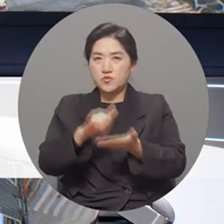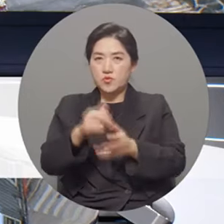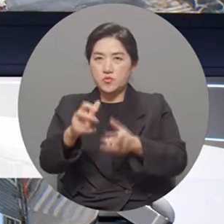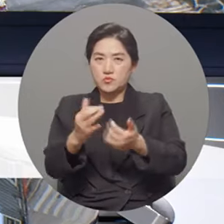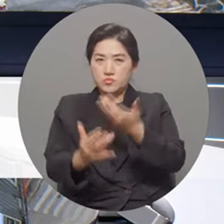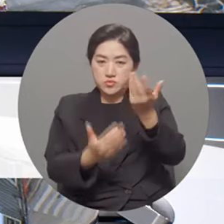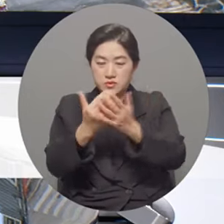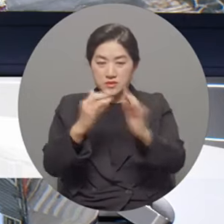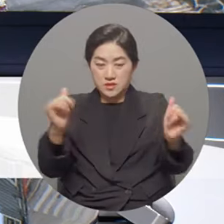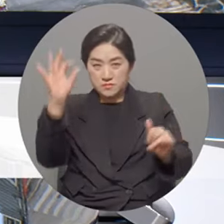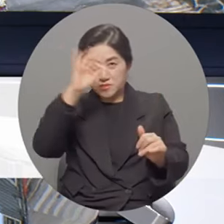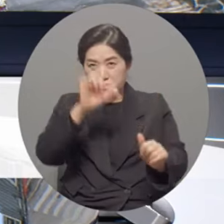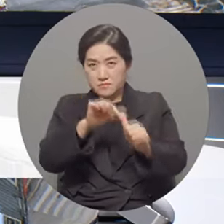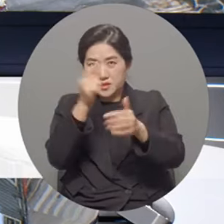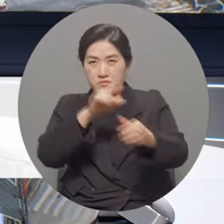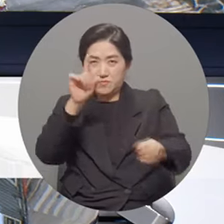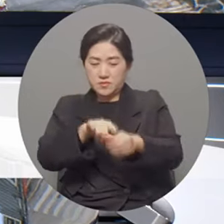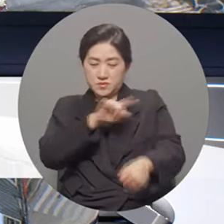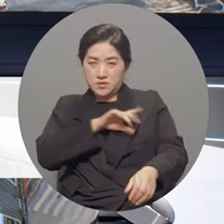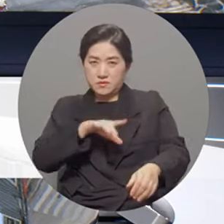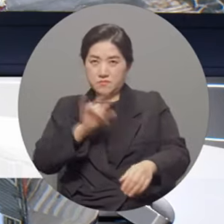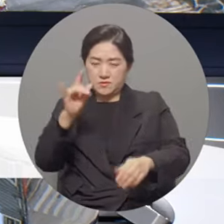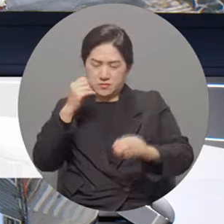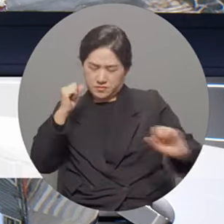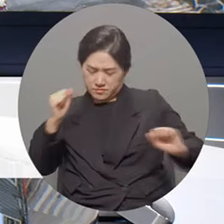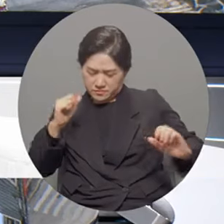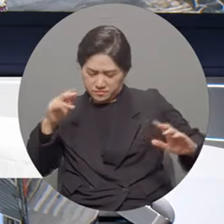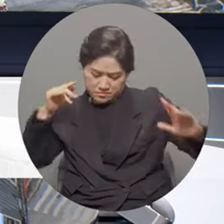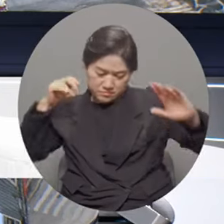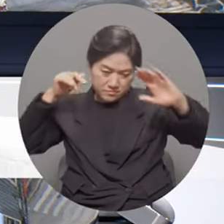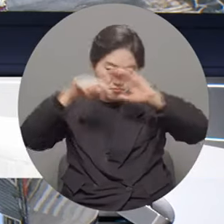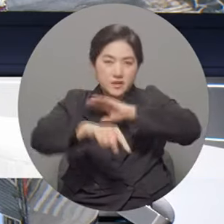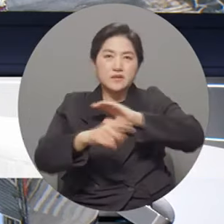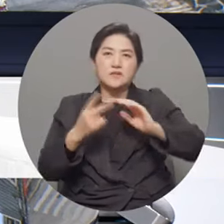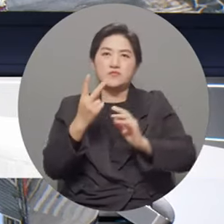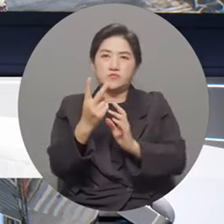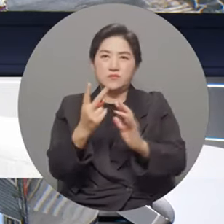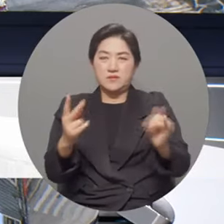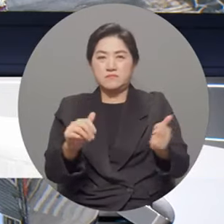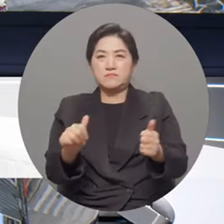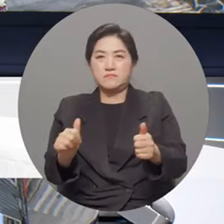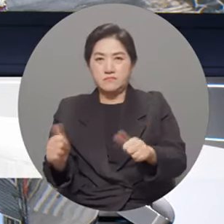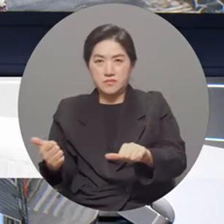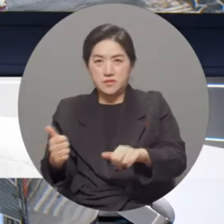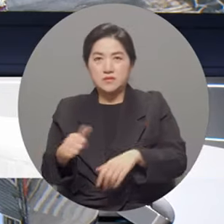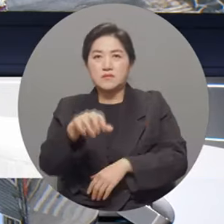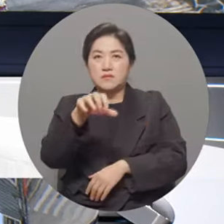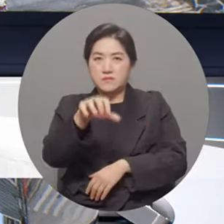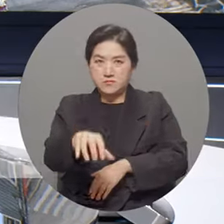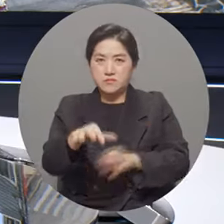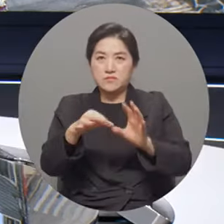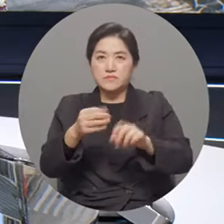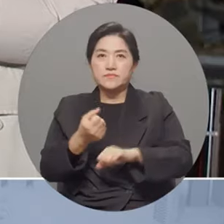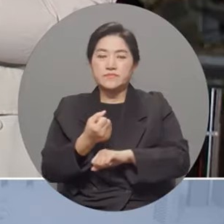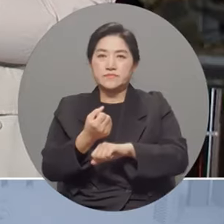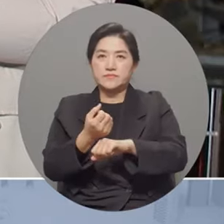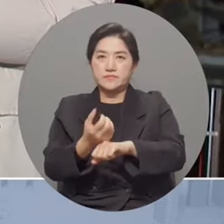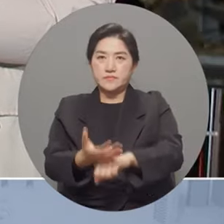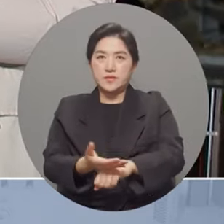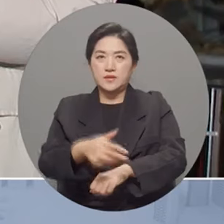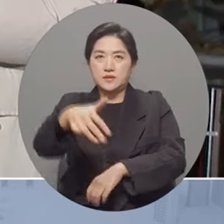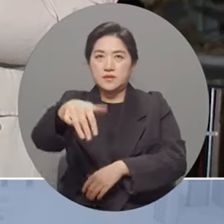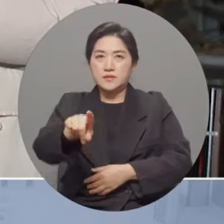인명수색을 위해 가장 먼저 불길 속으로 뛰어들었던 두 사람입니다. 먼저 화재 현장 연결하겠습니다. 자,